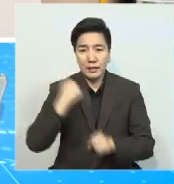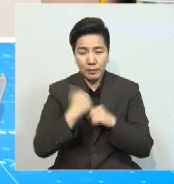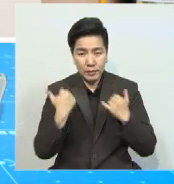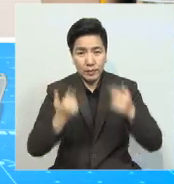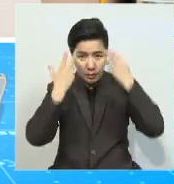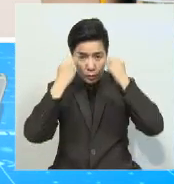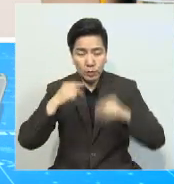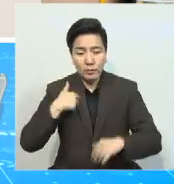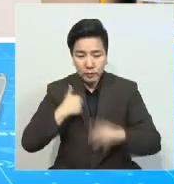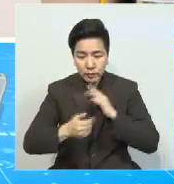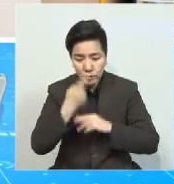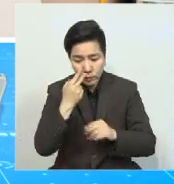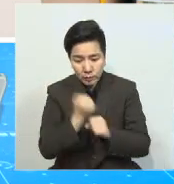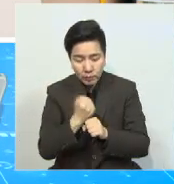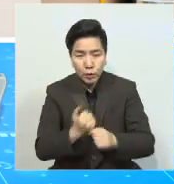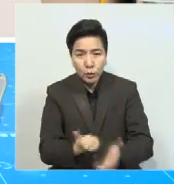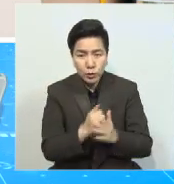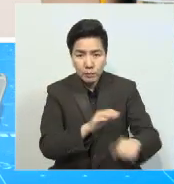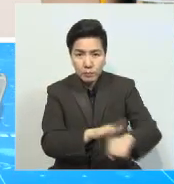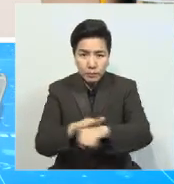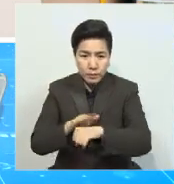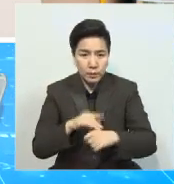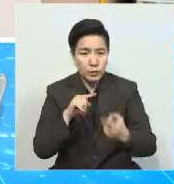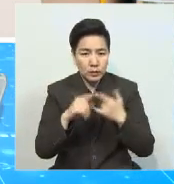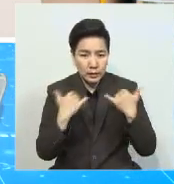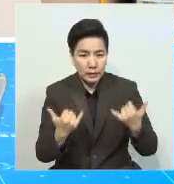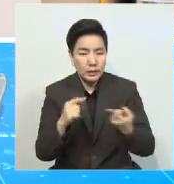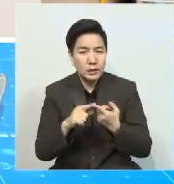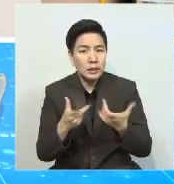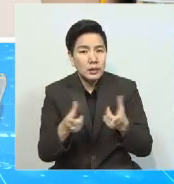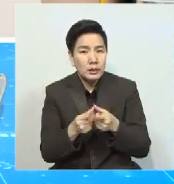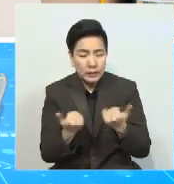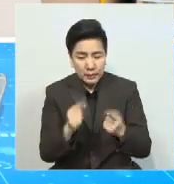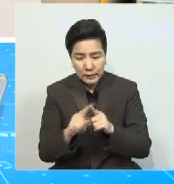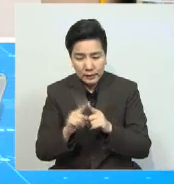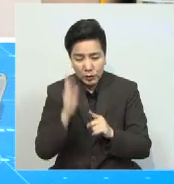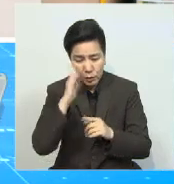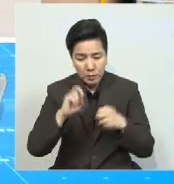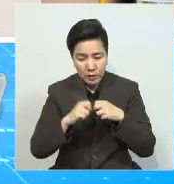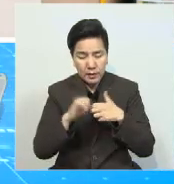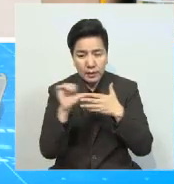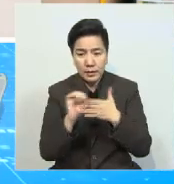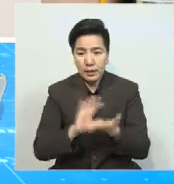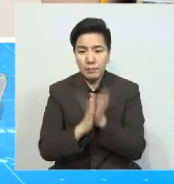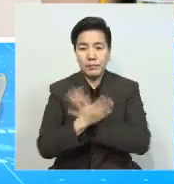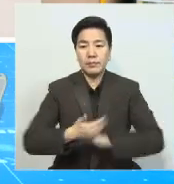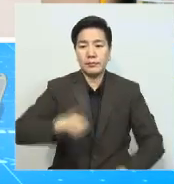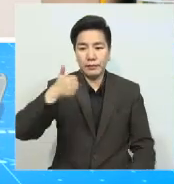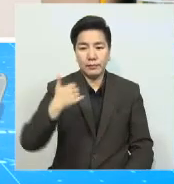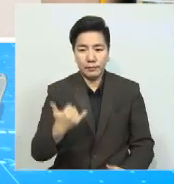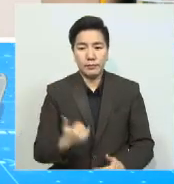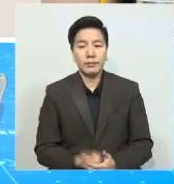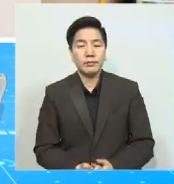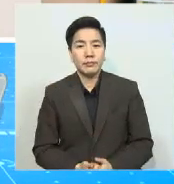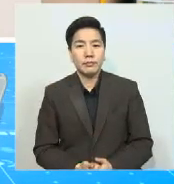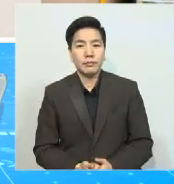ายกก็ได้ลงมาช่วยกำกับอีกในระดับเชื่อว่าสถานการณ์มันต้องดีขึ้นนะครับ